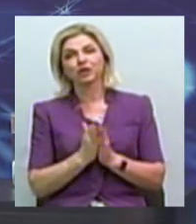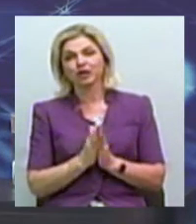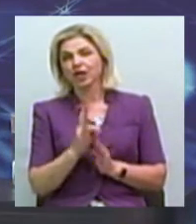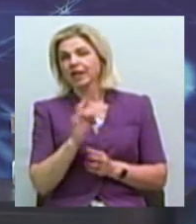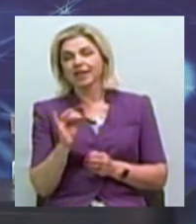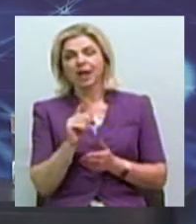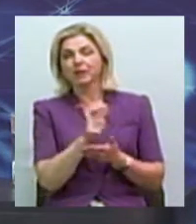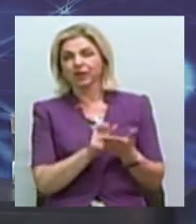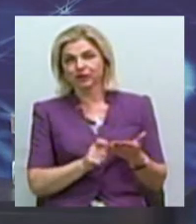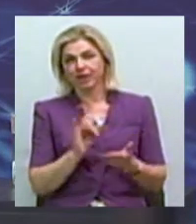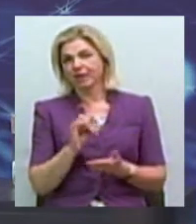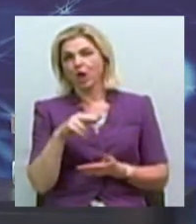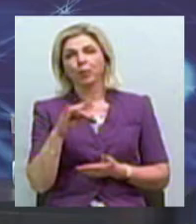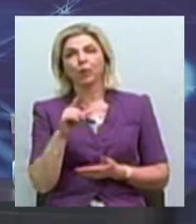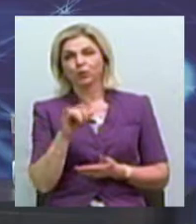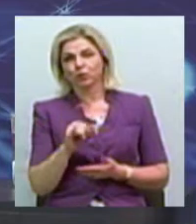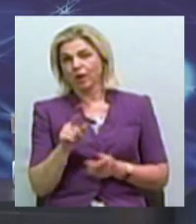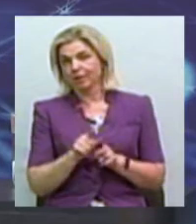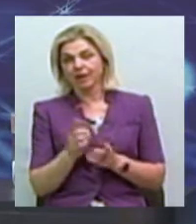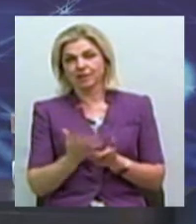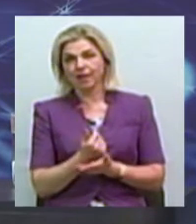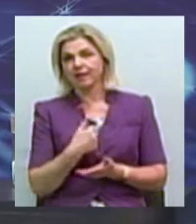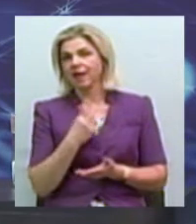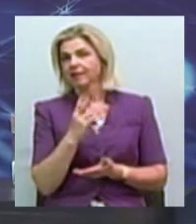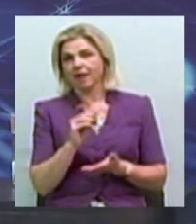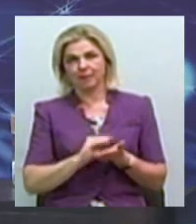прозу, ані поезію, так склалося, я не писала.